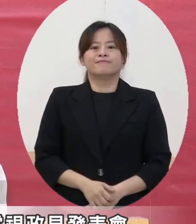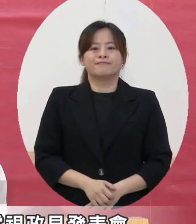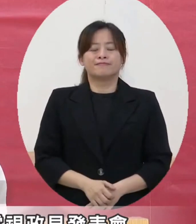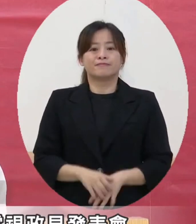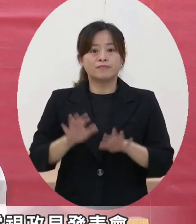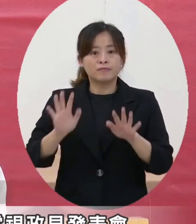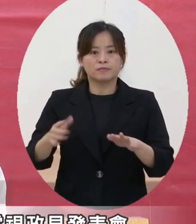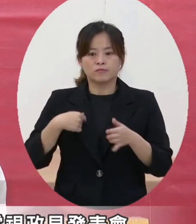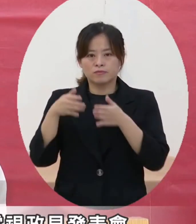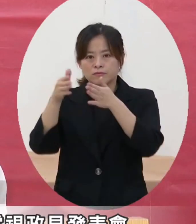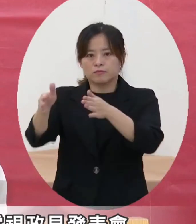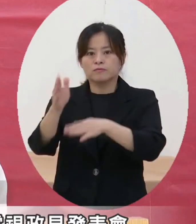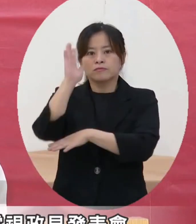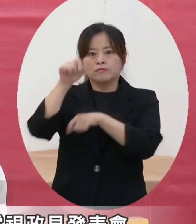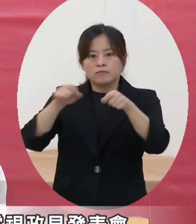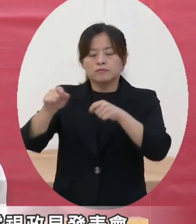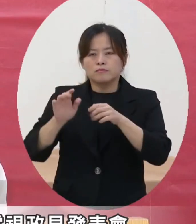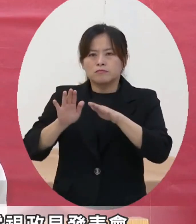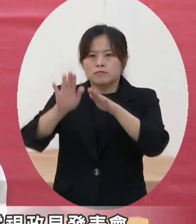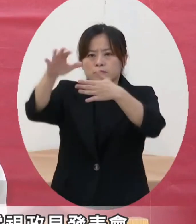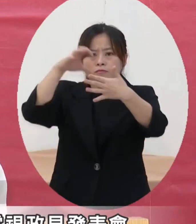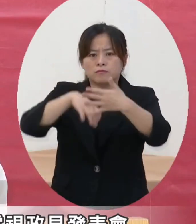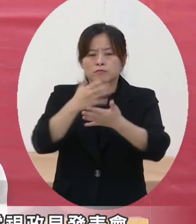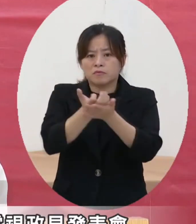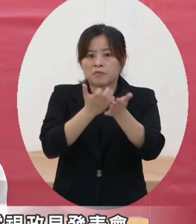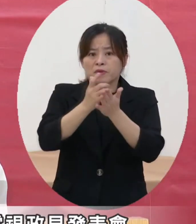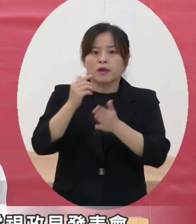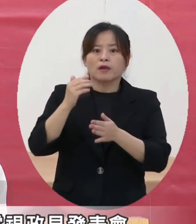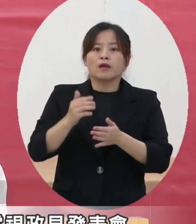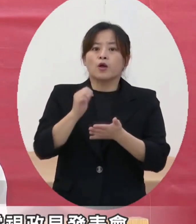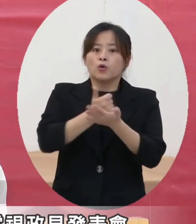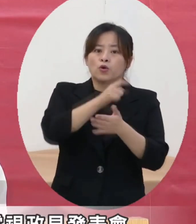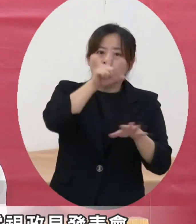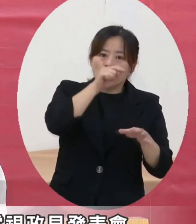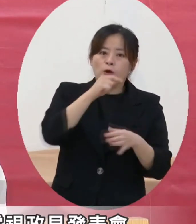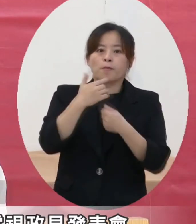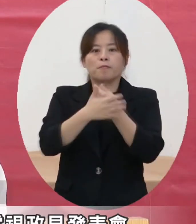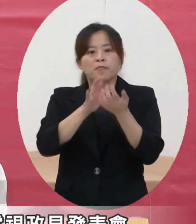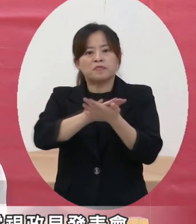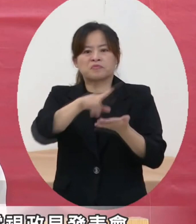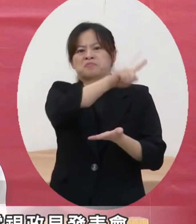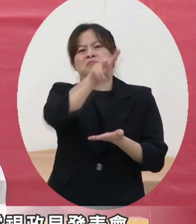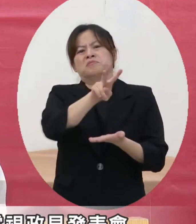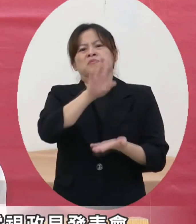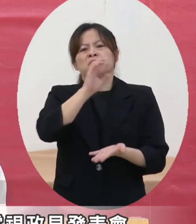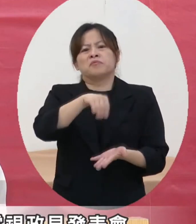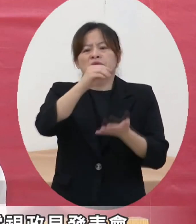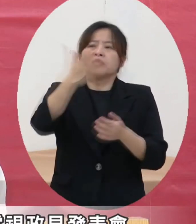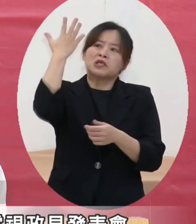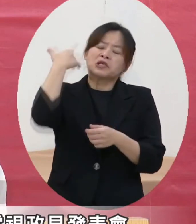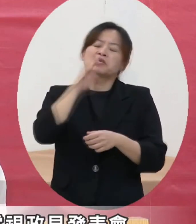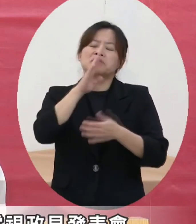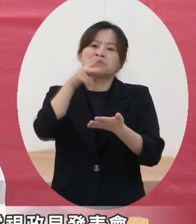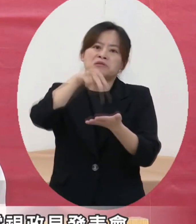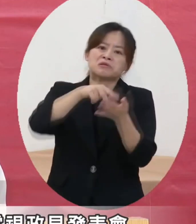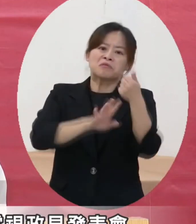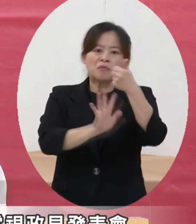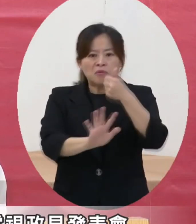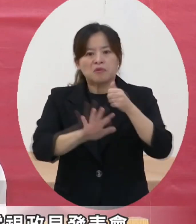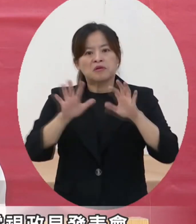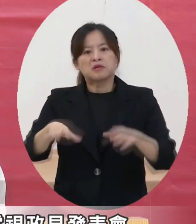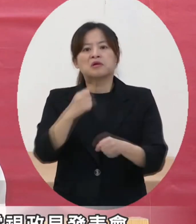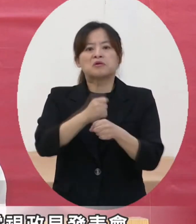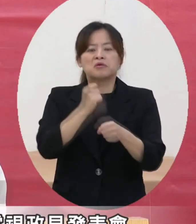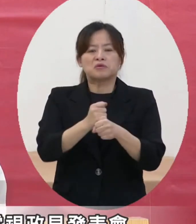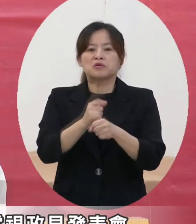今天我们针对市政的发展里面，刚刚运鹏委员或者是宝清委员都在讲，他们过去担任立委或现任立